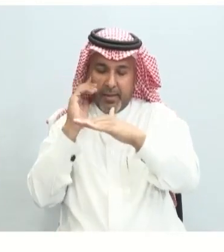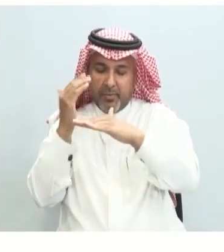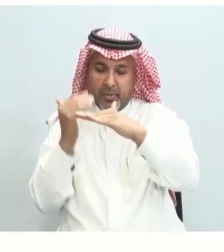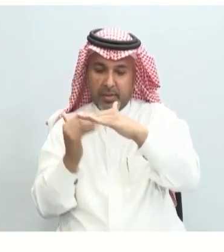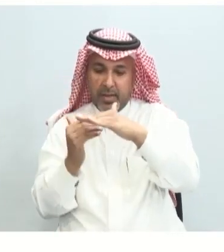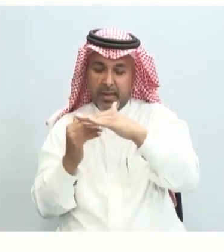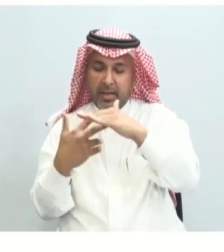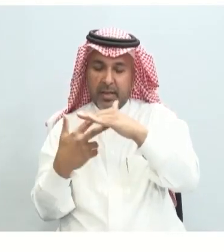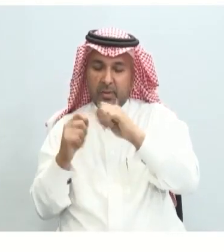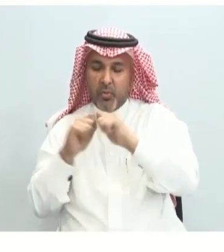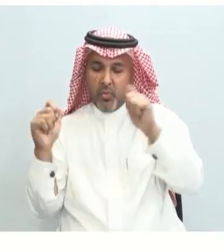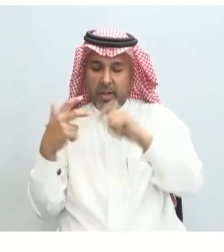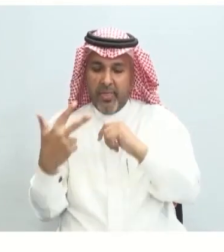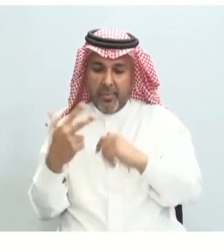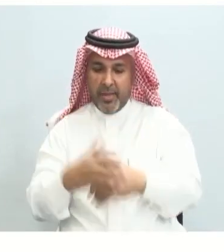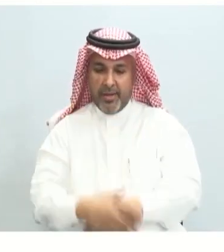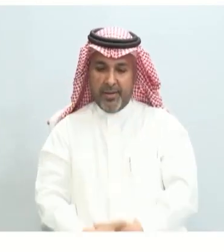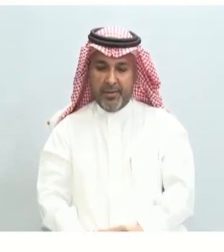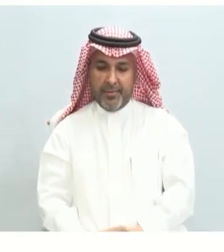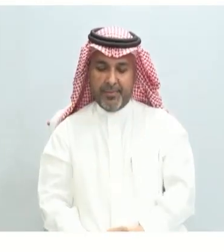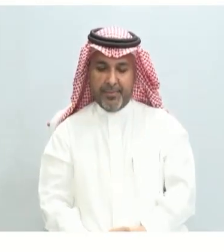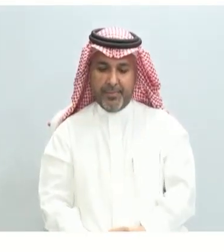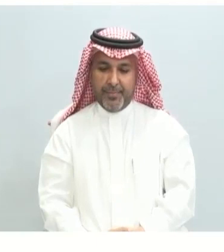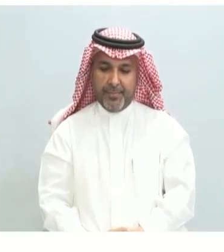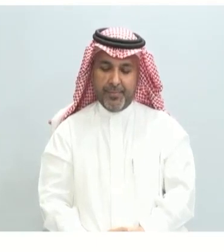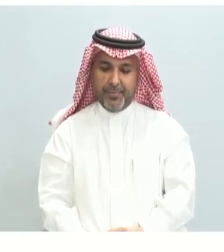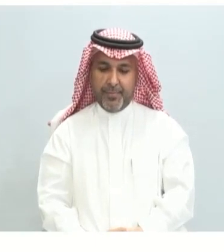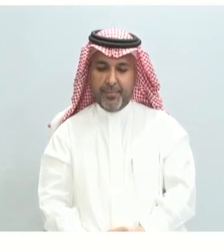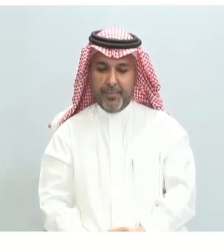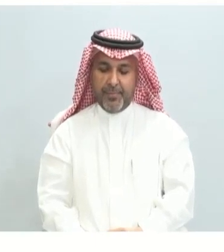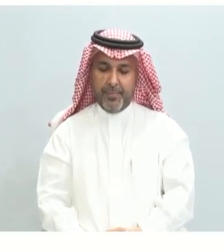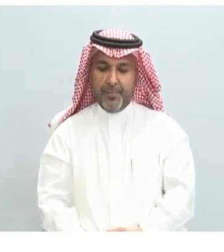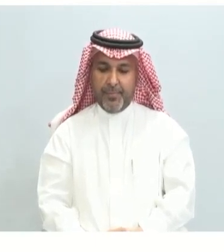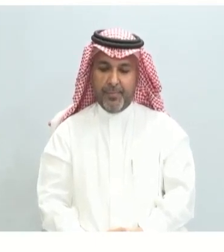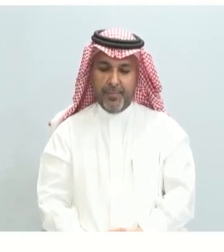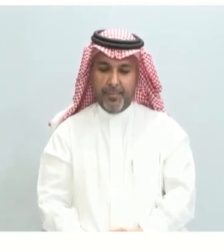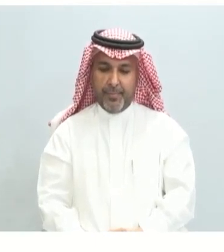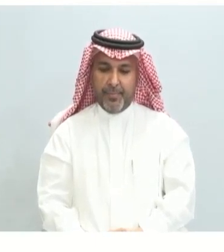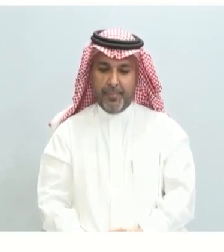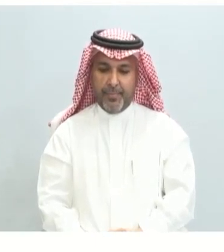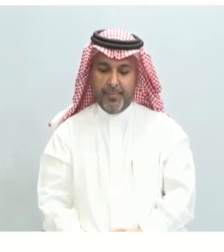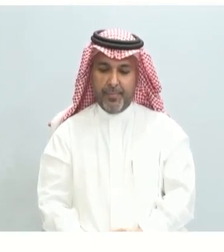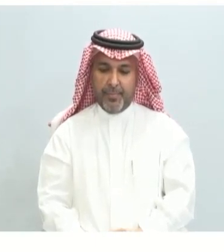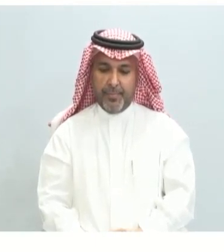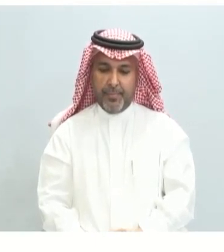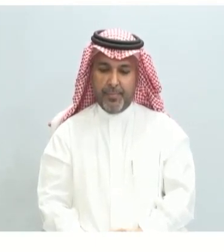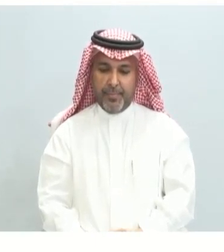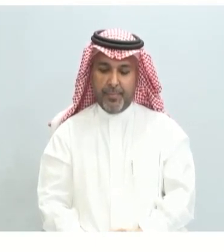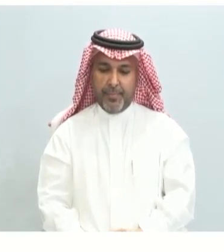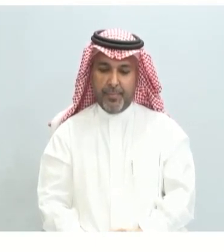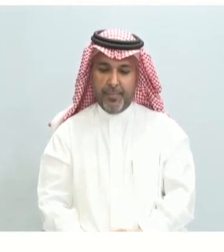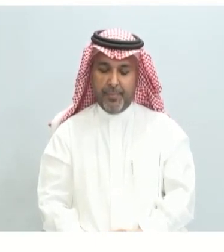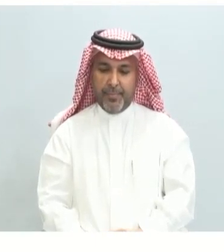وبالتالي الزاويه ب حتكون ساين انفرس لماذا نفتح اللي هو كسر 8 في ساين